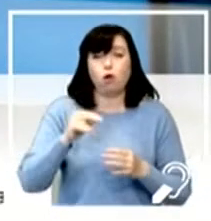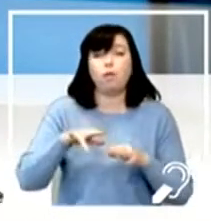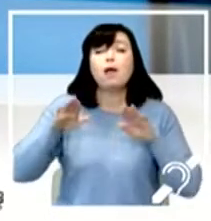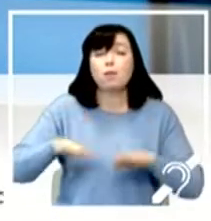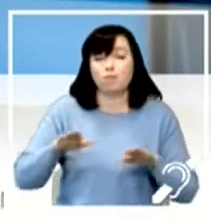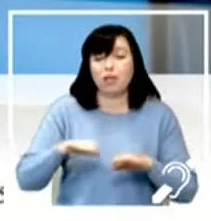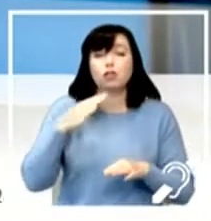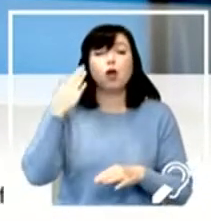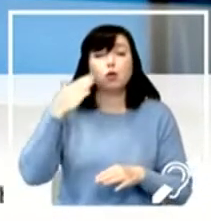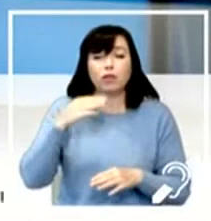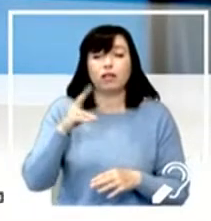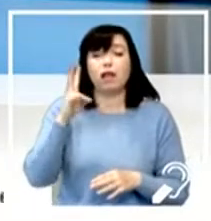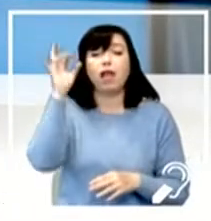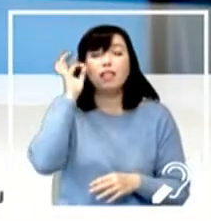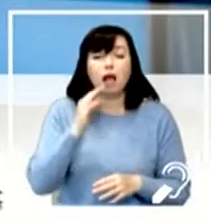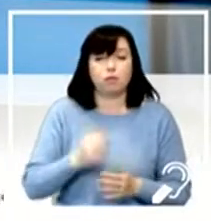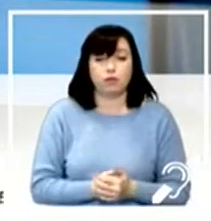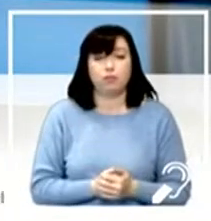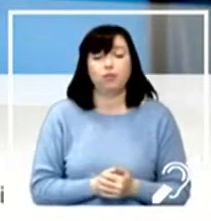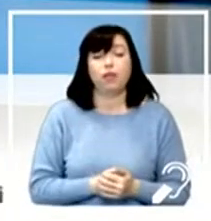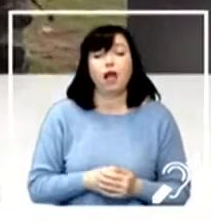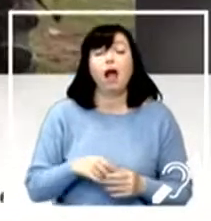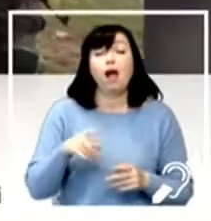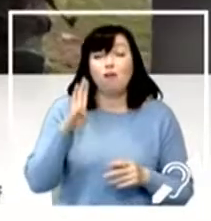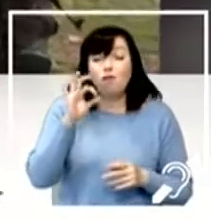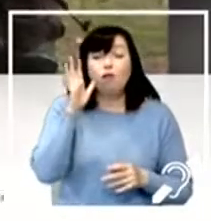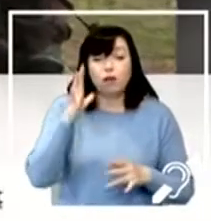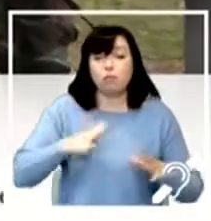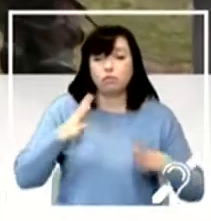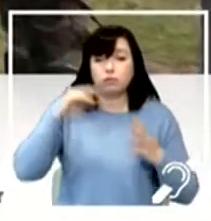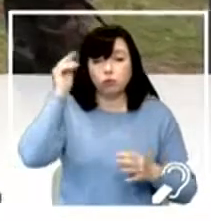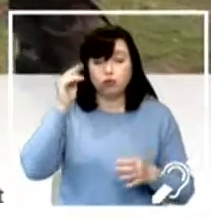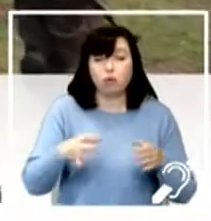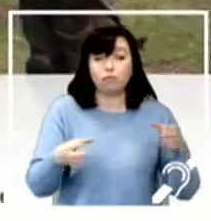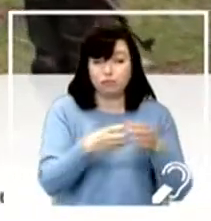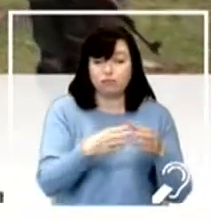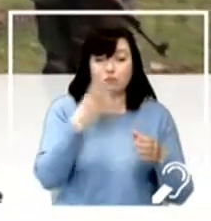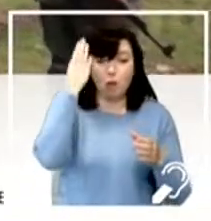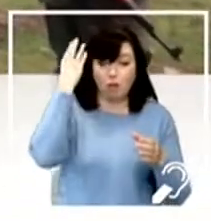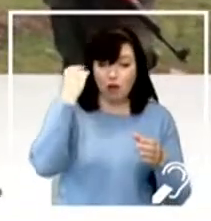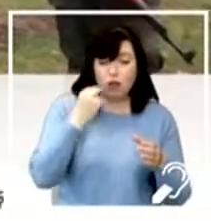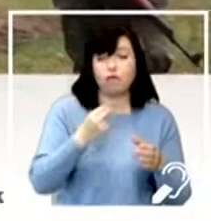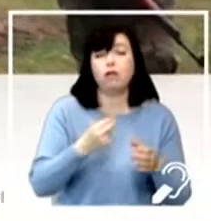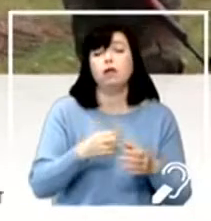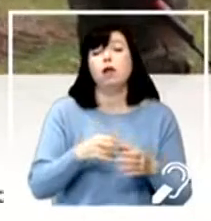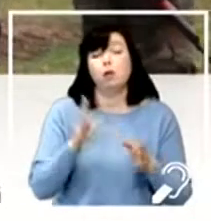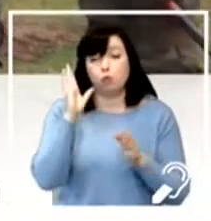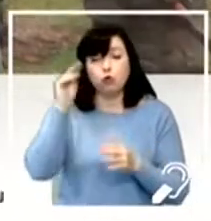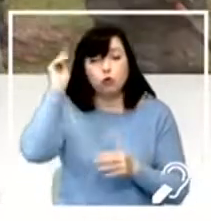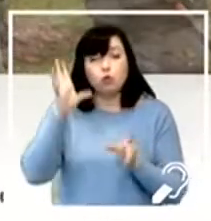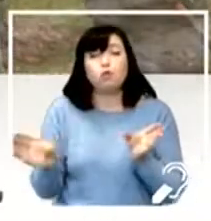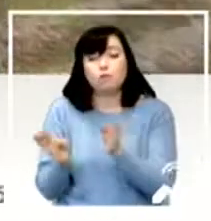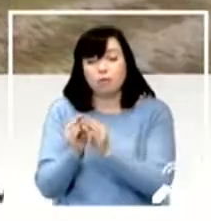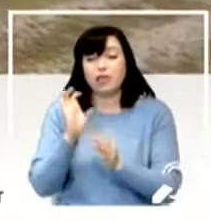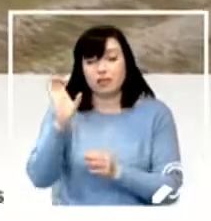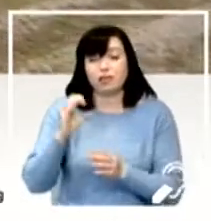Dealul Vulpii din județul Neamț, România. În cadrul aplicației, militarii din Brigada de Infanterie Motorizată Moldova se instruiesc